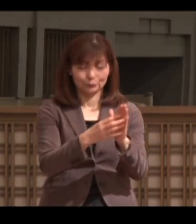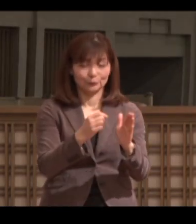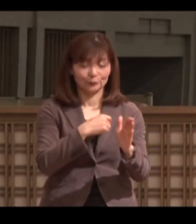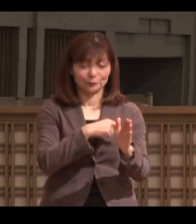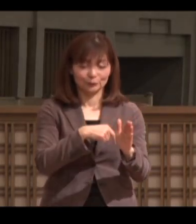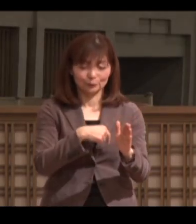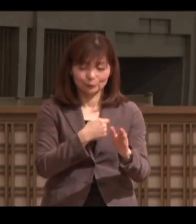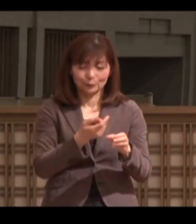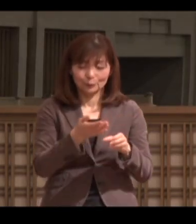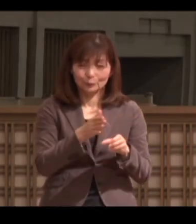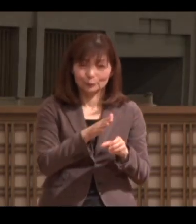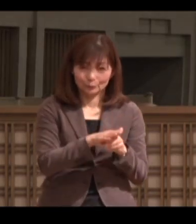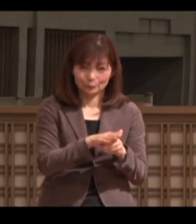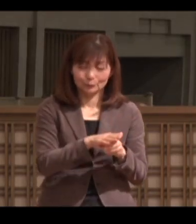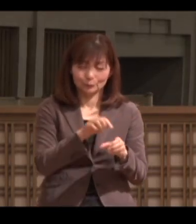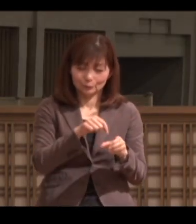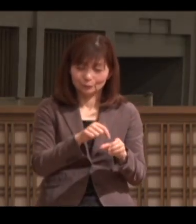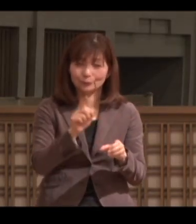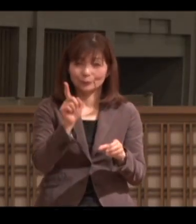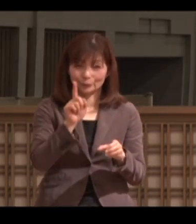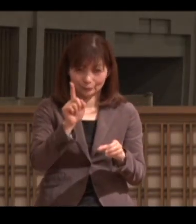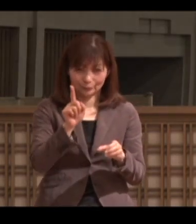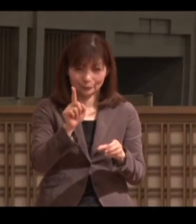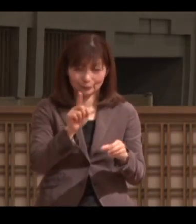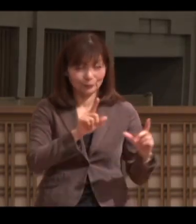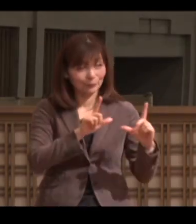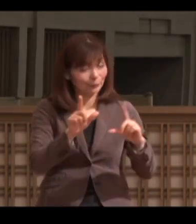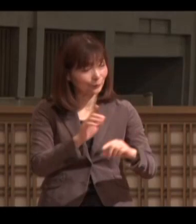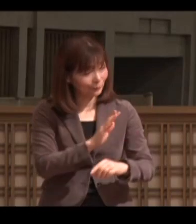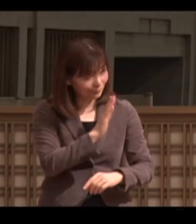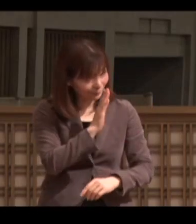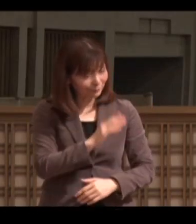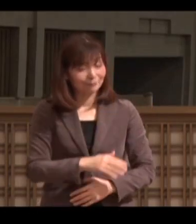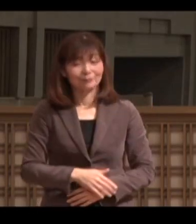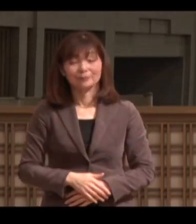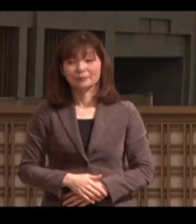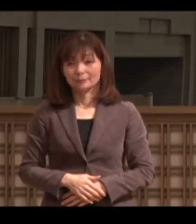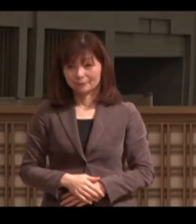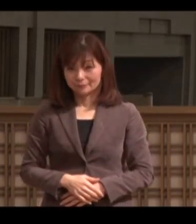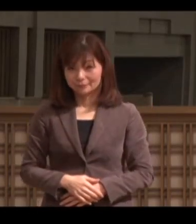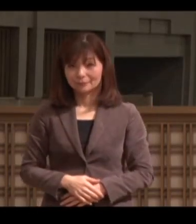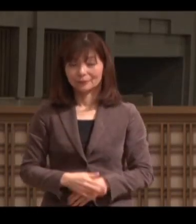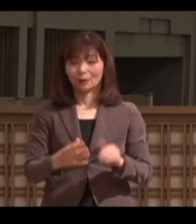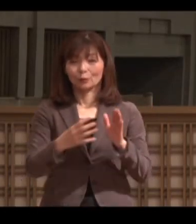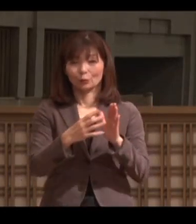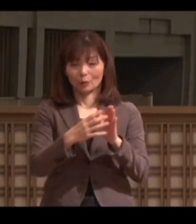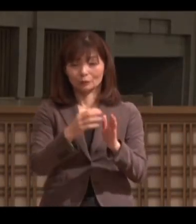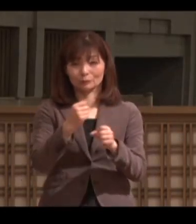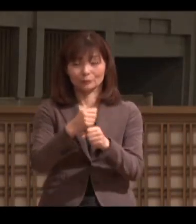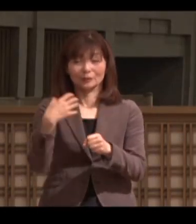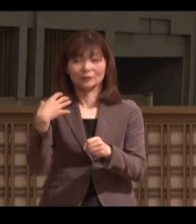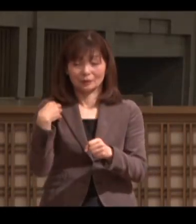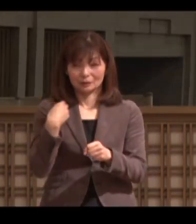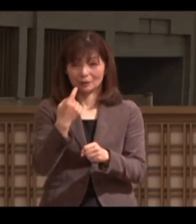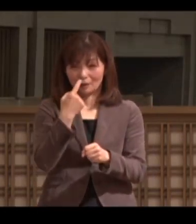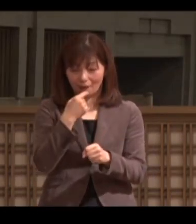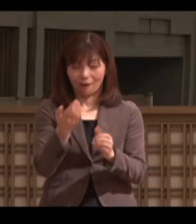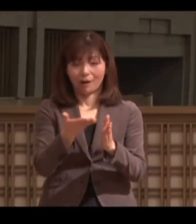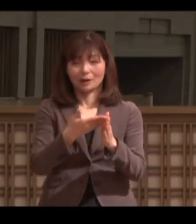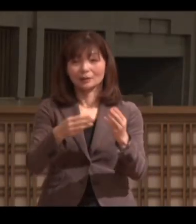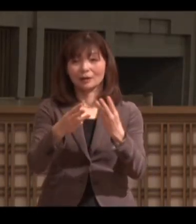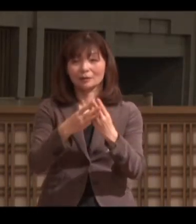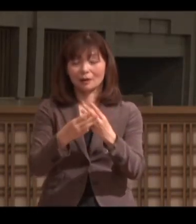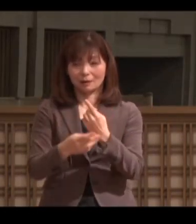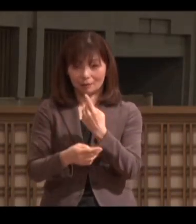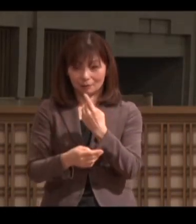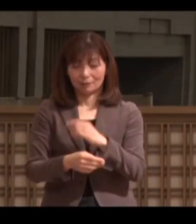発表していただけますでしょうかお願いいたしますはいえっとロゴマークを担当した池田優奈です